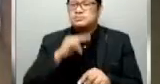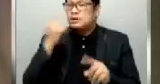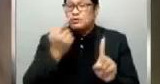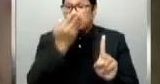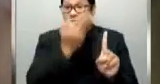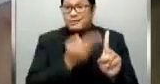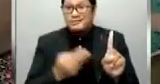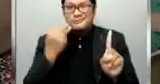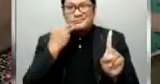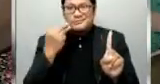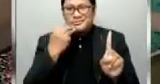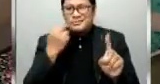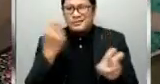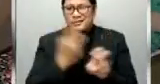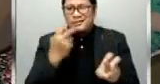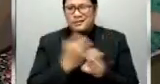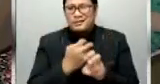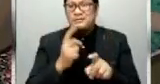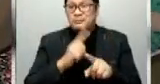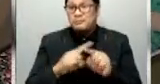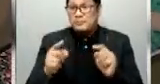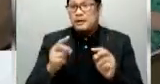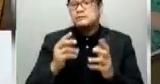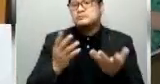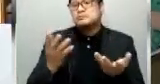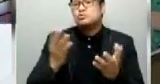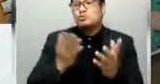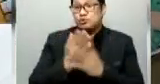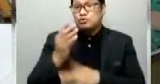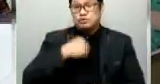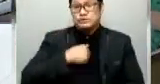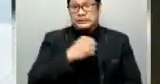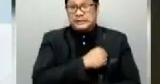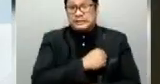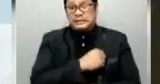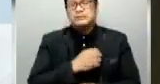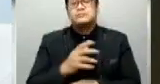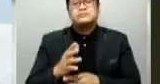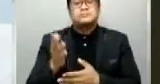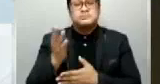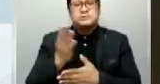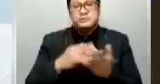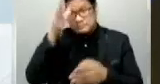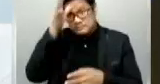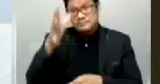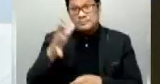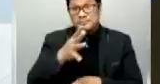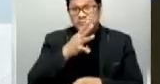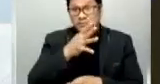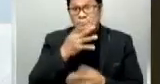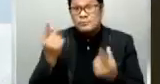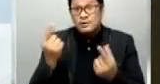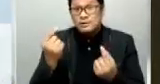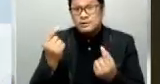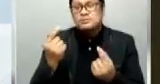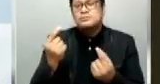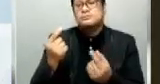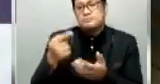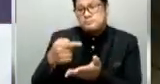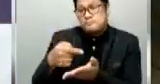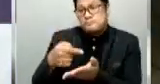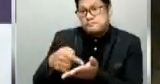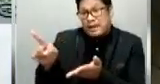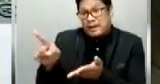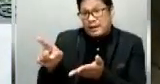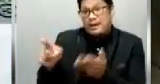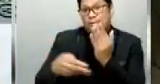hirap, pero lumabas sa pagdinig ng Senado, ang solusyon dyan ng ilang magulang, magbayad para pasagutan sa iba ang module ng mga anak.